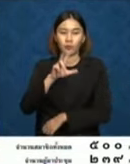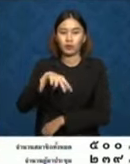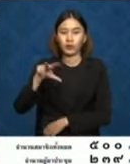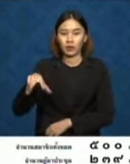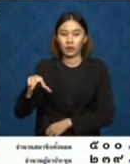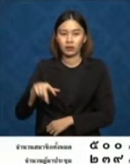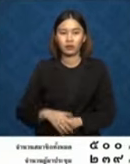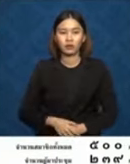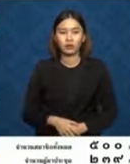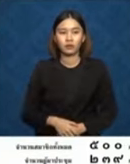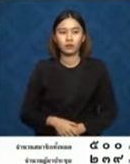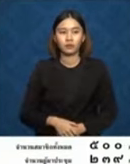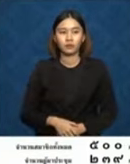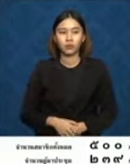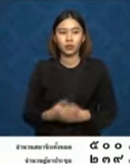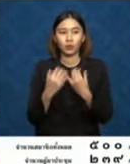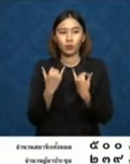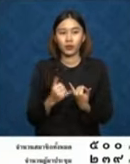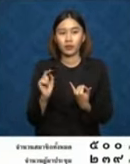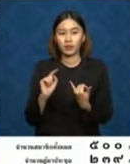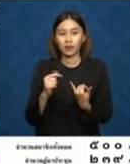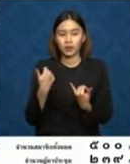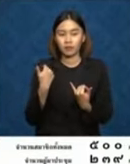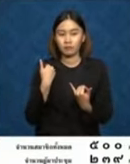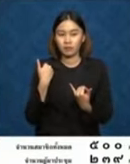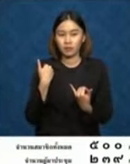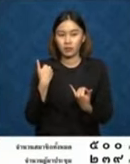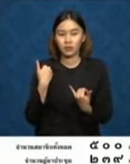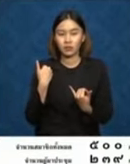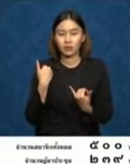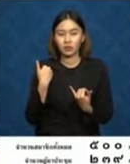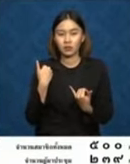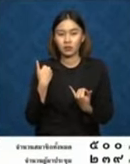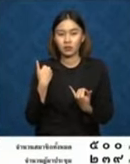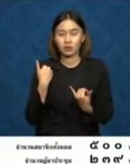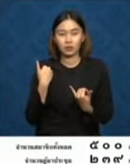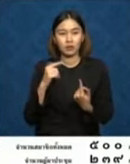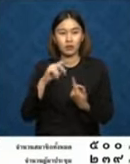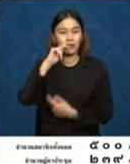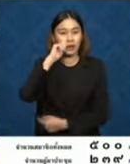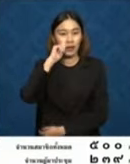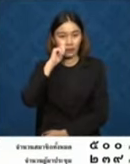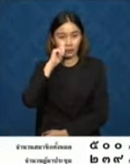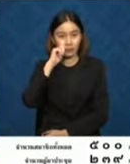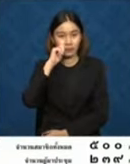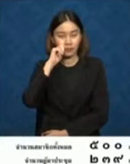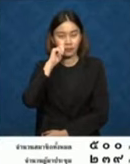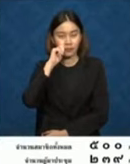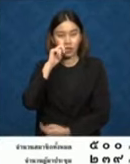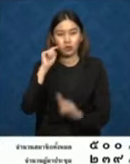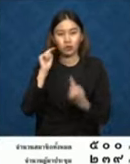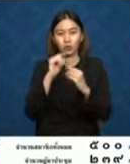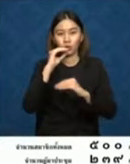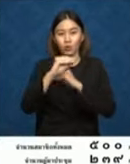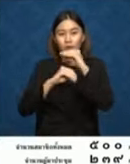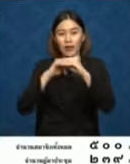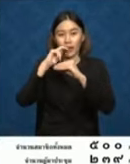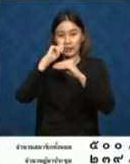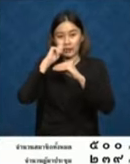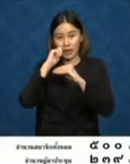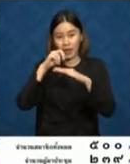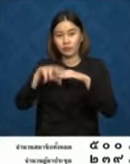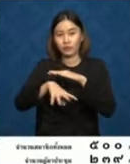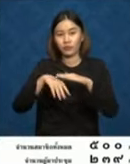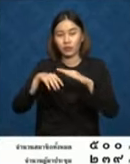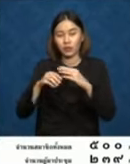นพรหมพิรามครับท่านครับวันนี้ผมมีในส่วนของเรื่องของน้ำนะครับในโครงการส่งน้ำนะครับ